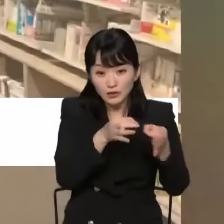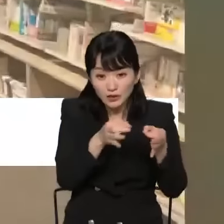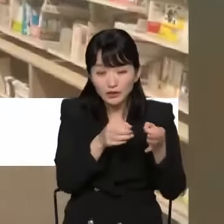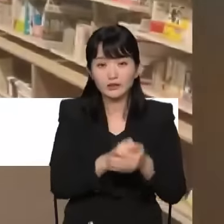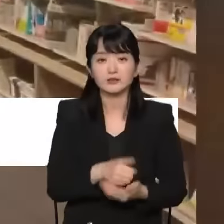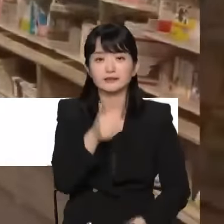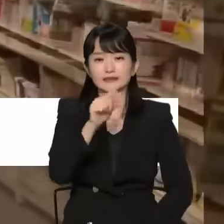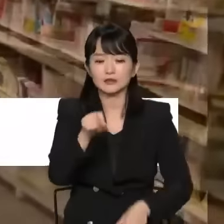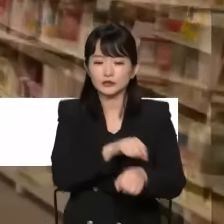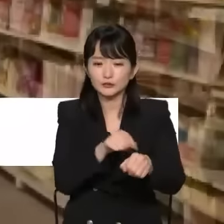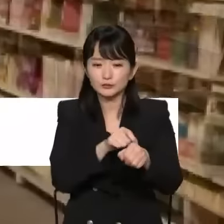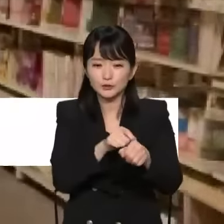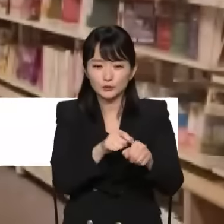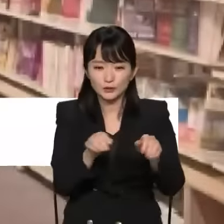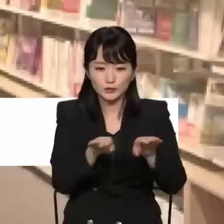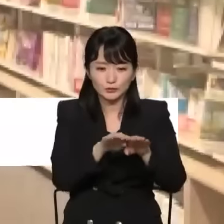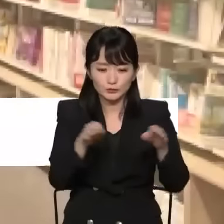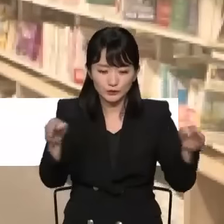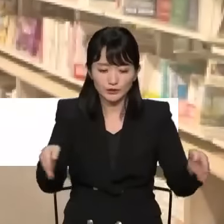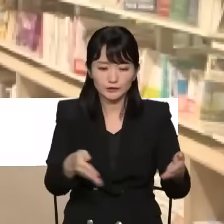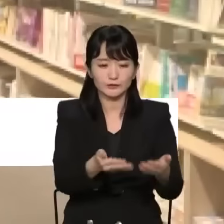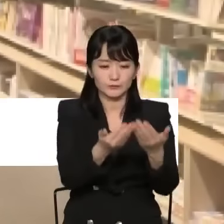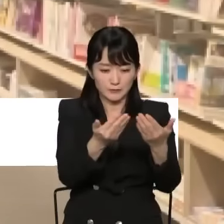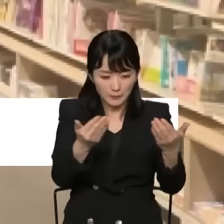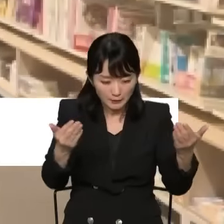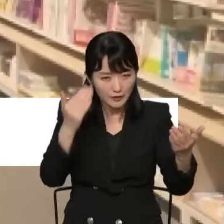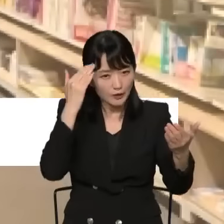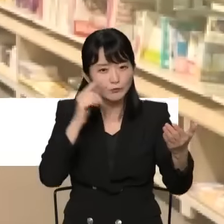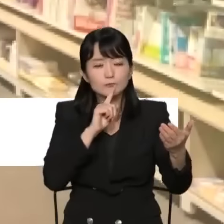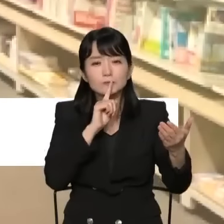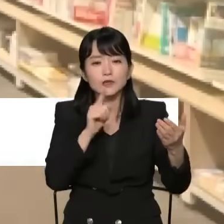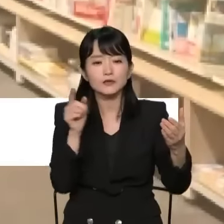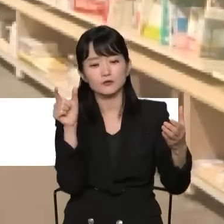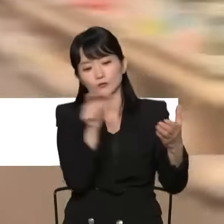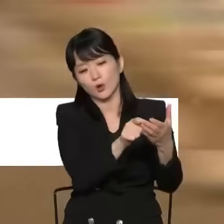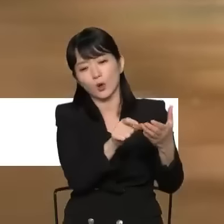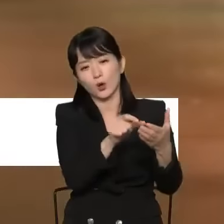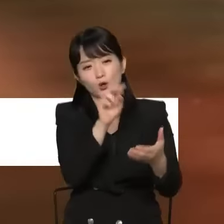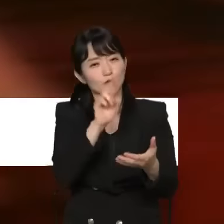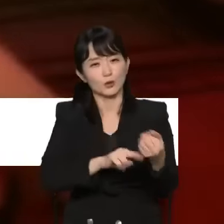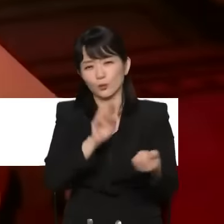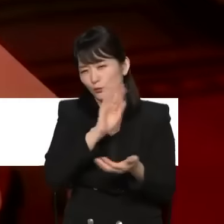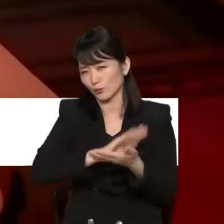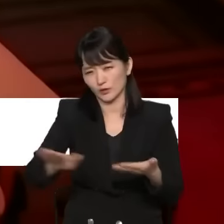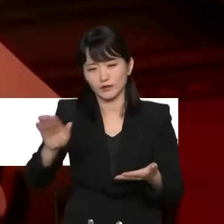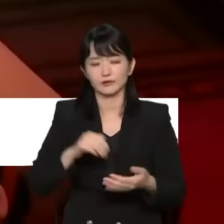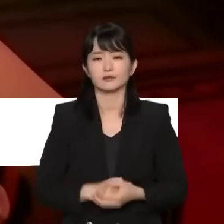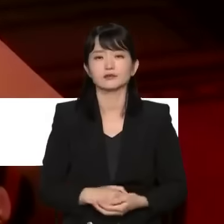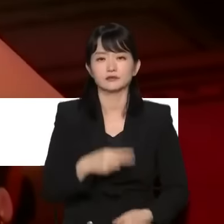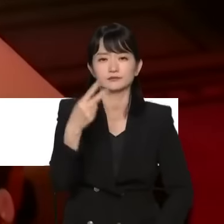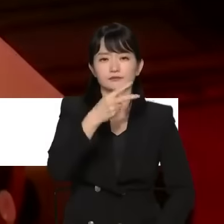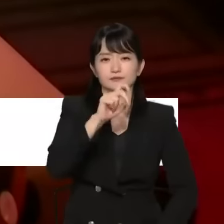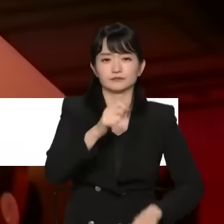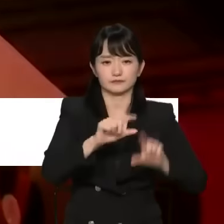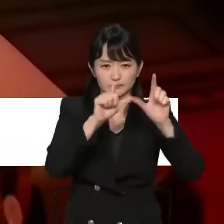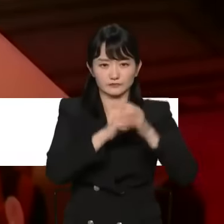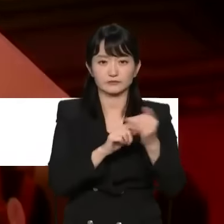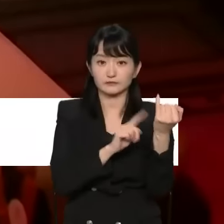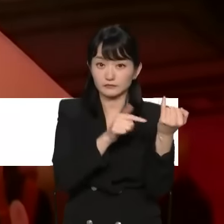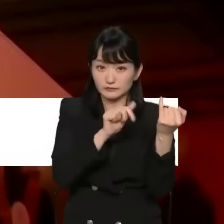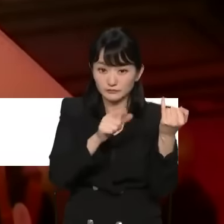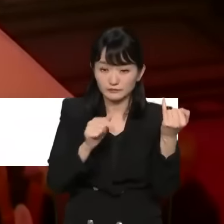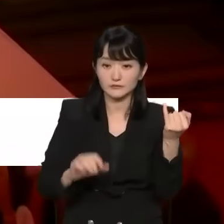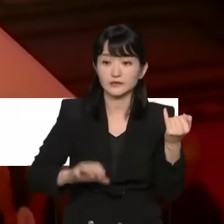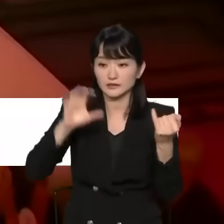특별 코너를 만들어 한국어 원서를 배치했는데 이 역시 거의 팔렸습니다. 영국은 2016년 한강에게